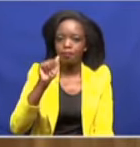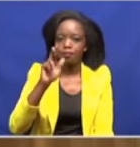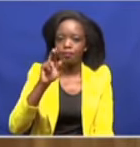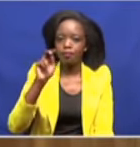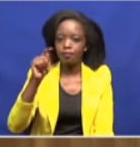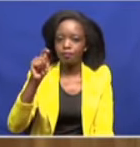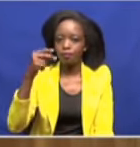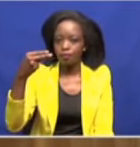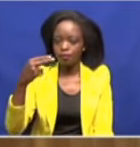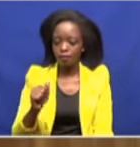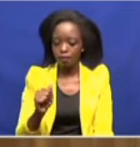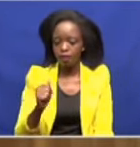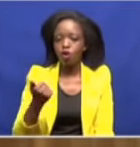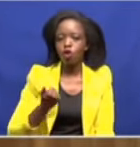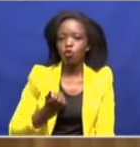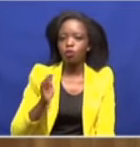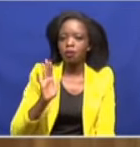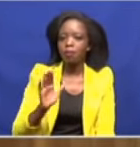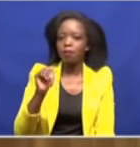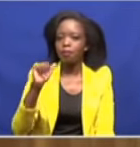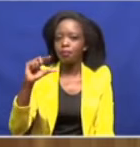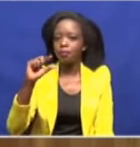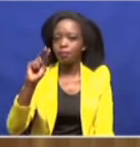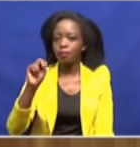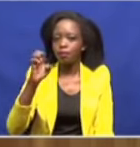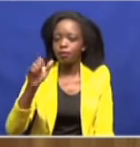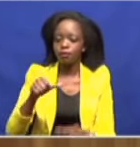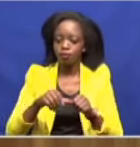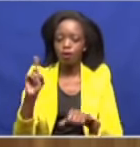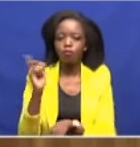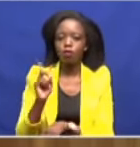Chika bintie Peter Chika na Agnes Chika anayeishi Nairobi.